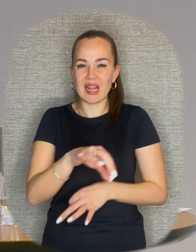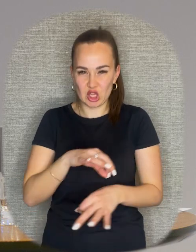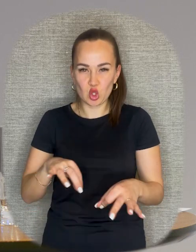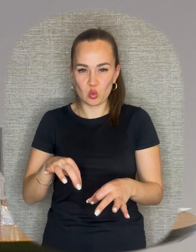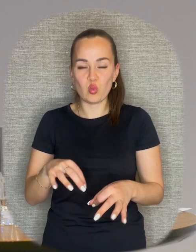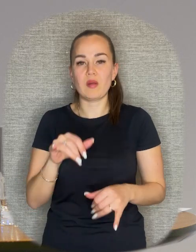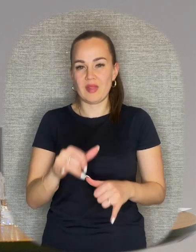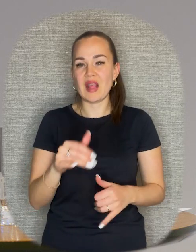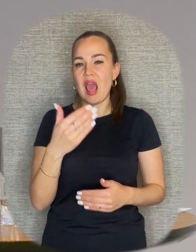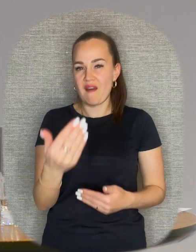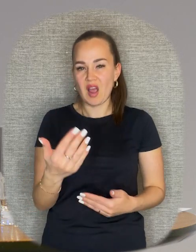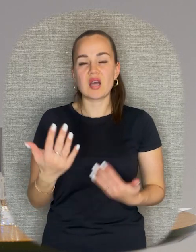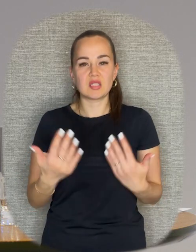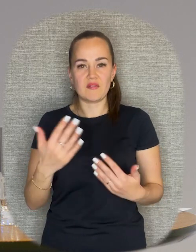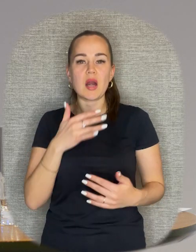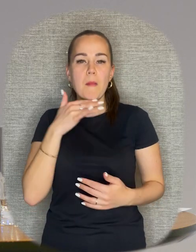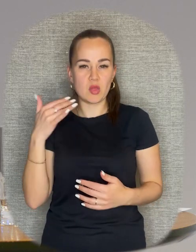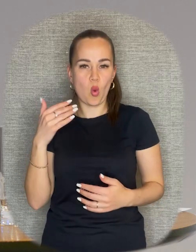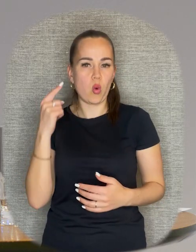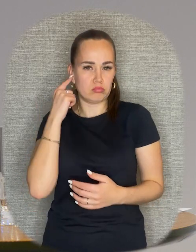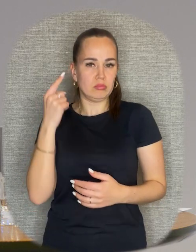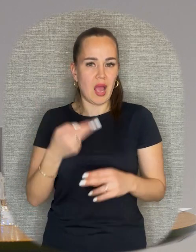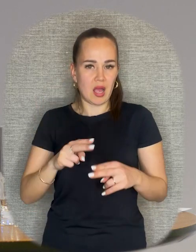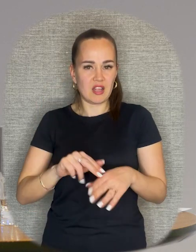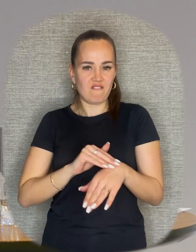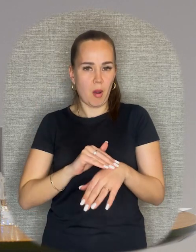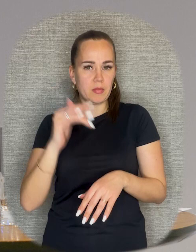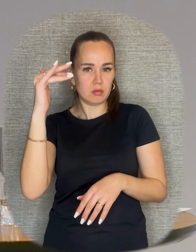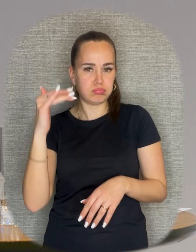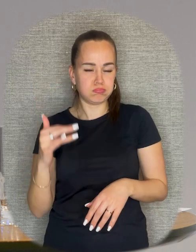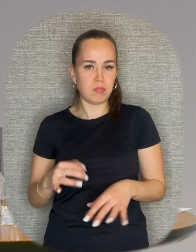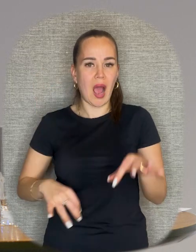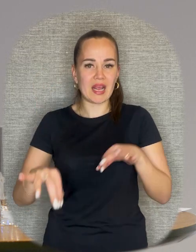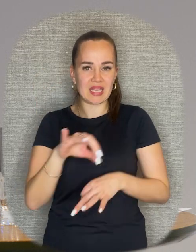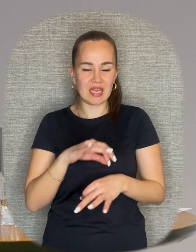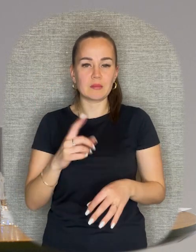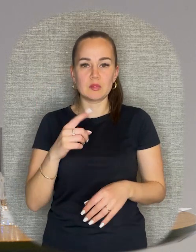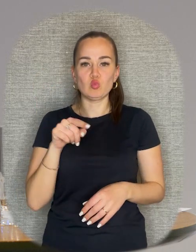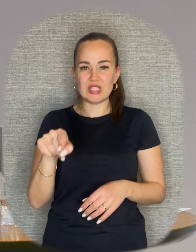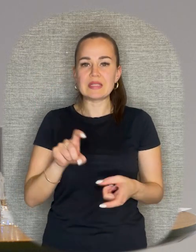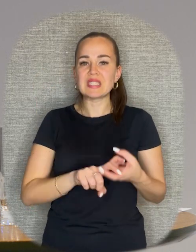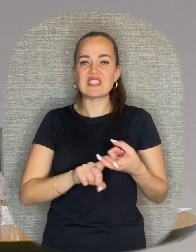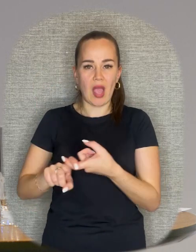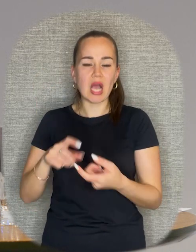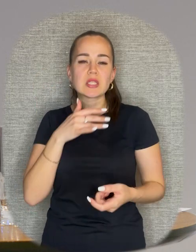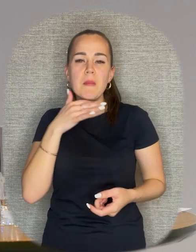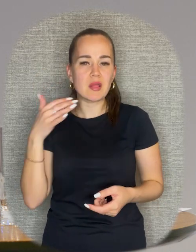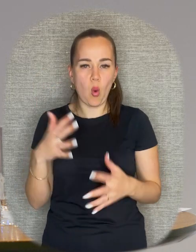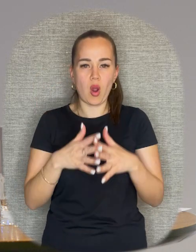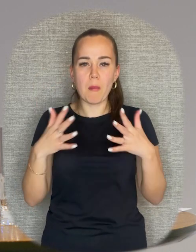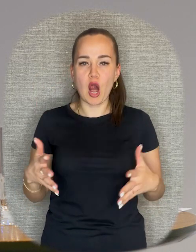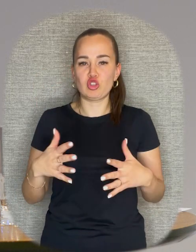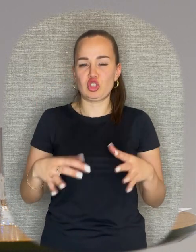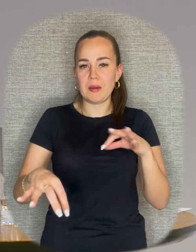Ленинградской архитектуры для вас наверное очень многое говорят имена этих Архитекторов с которыми связаны целые